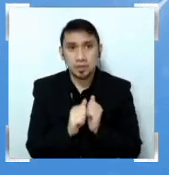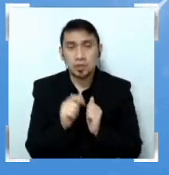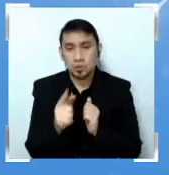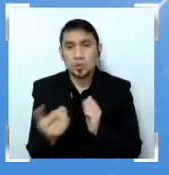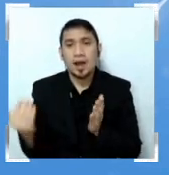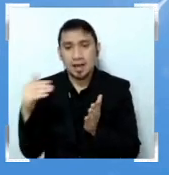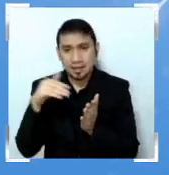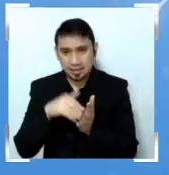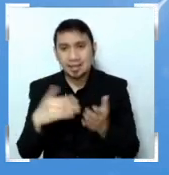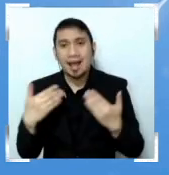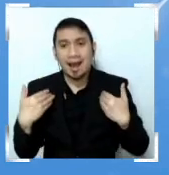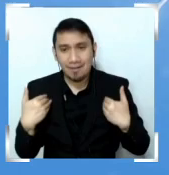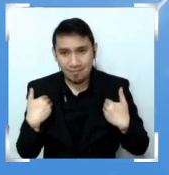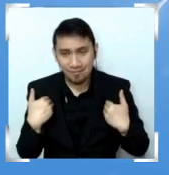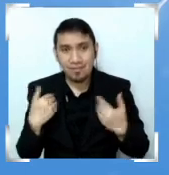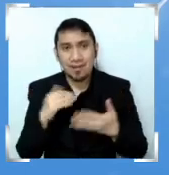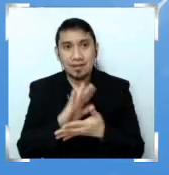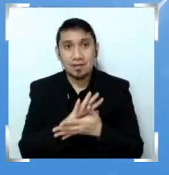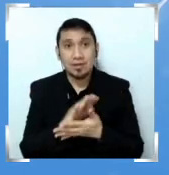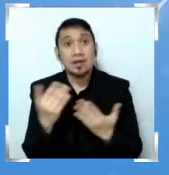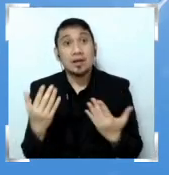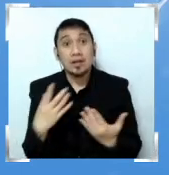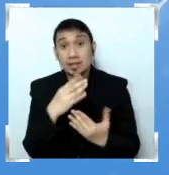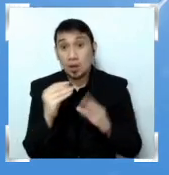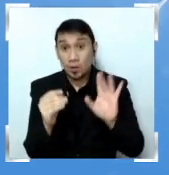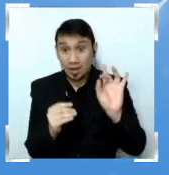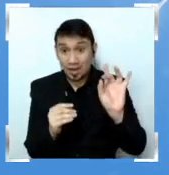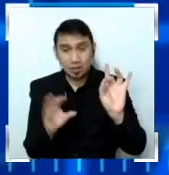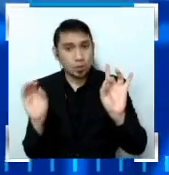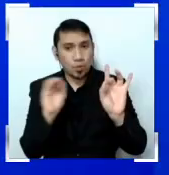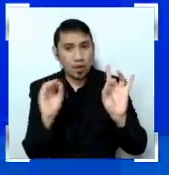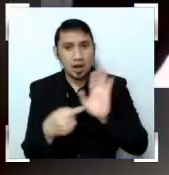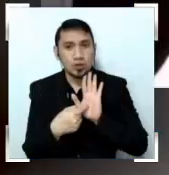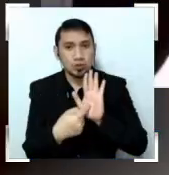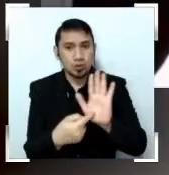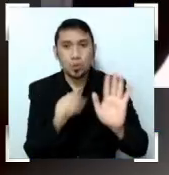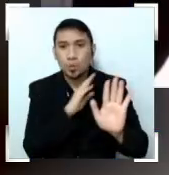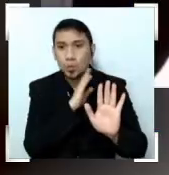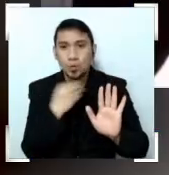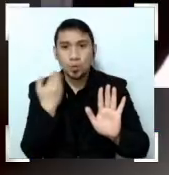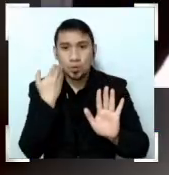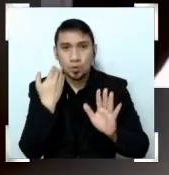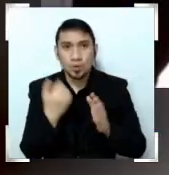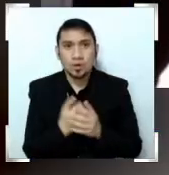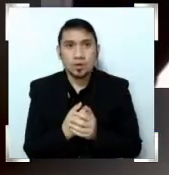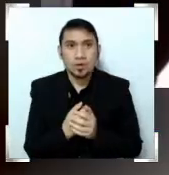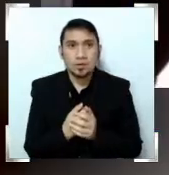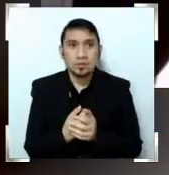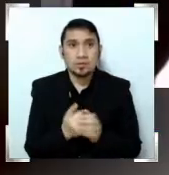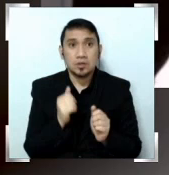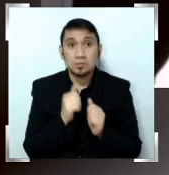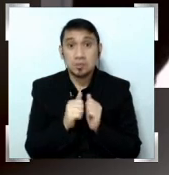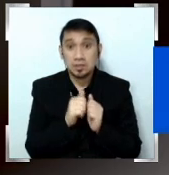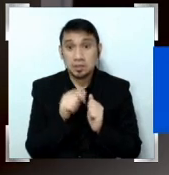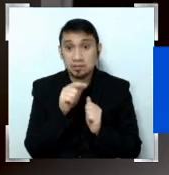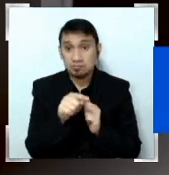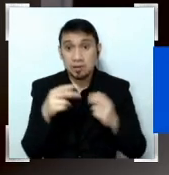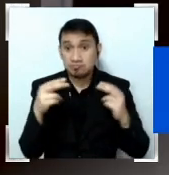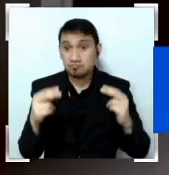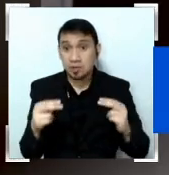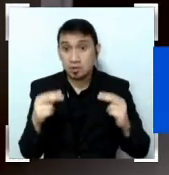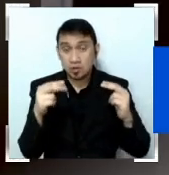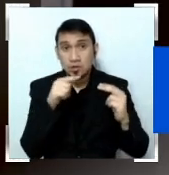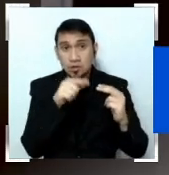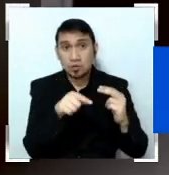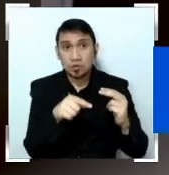cases. Asymptomatic ang 8. Lahat po sila halos, no, yung CT values nila matataas. Ibig sabihin, mababa na yung viral load